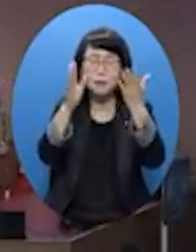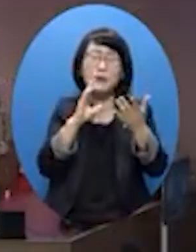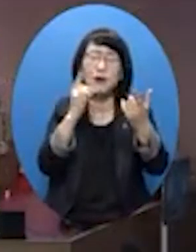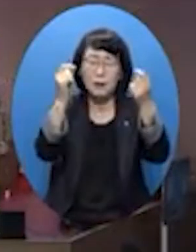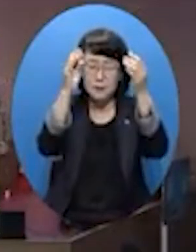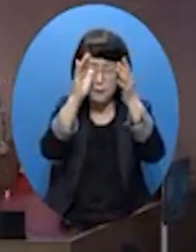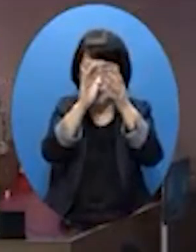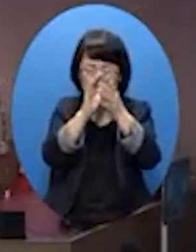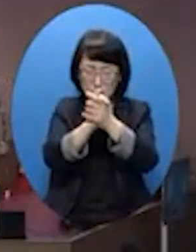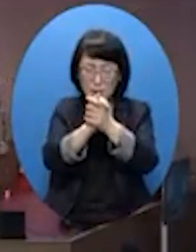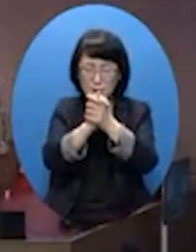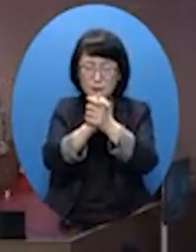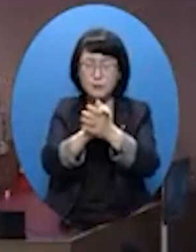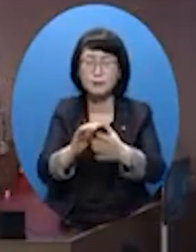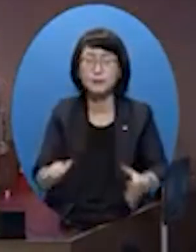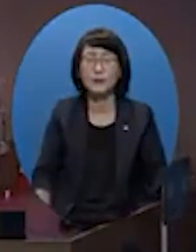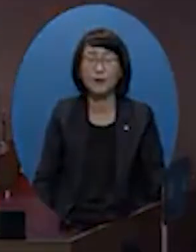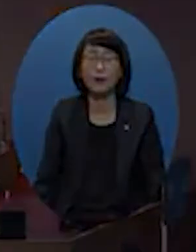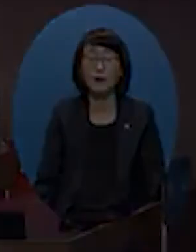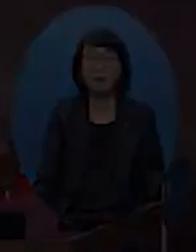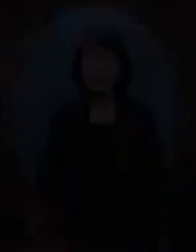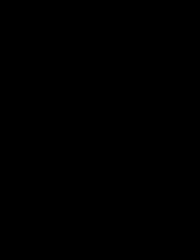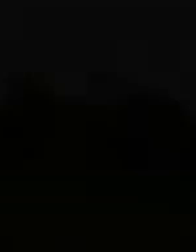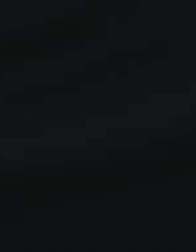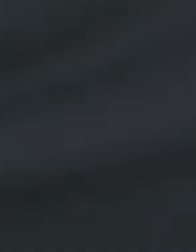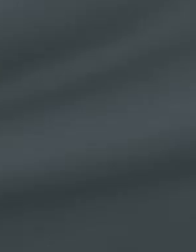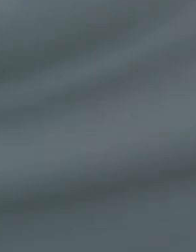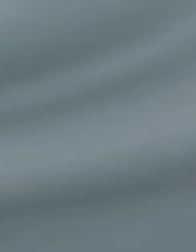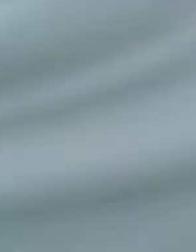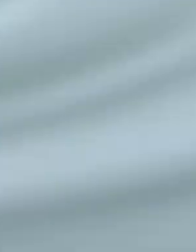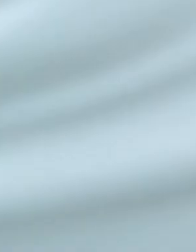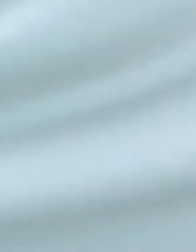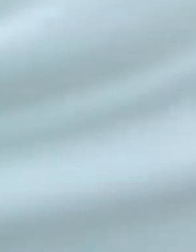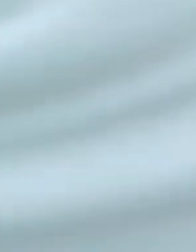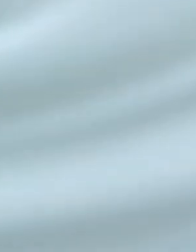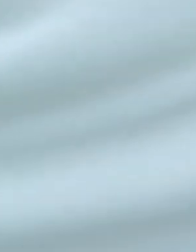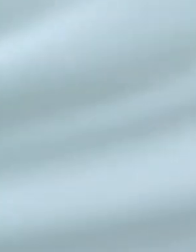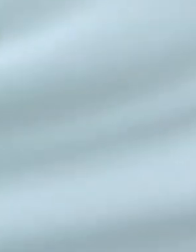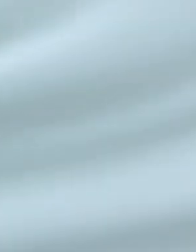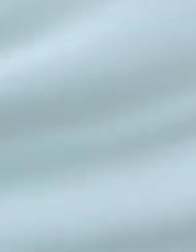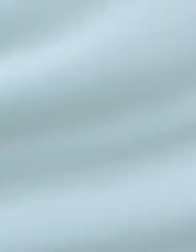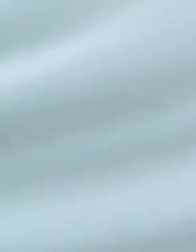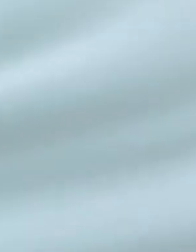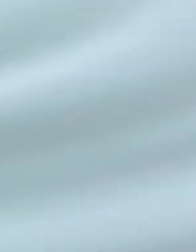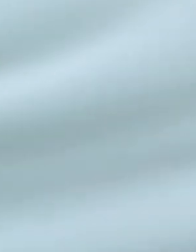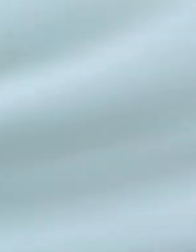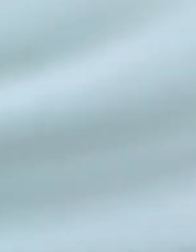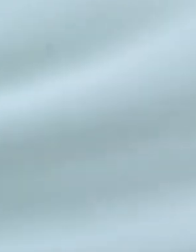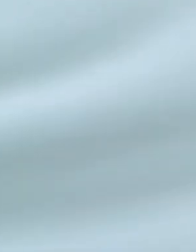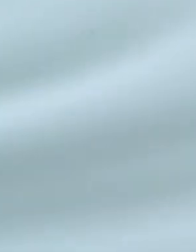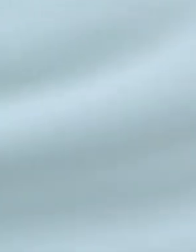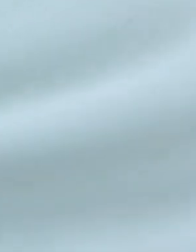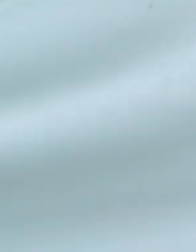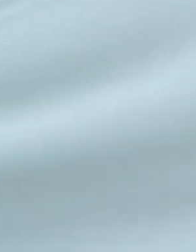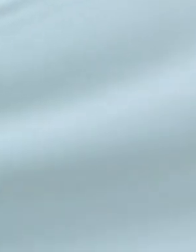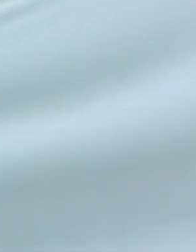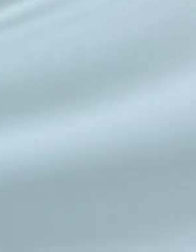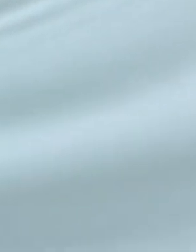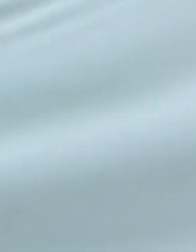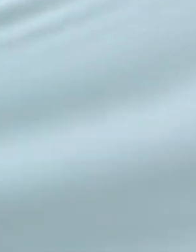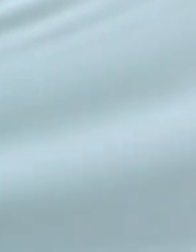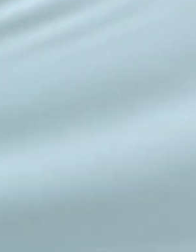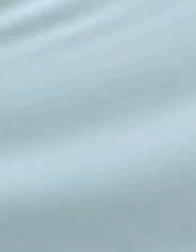없나이다 아멘 으 으 으